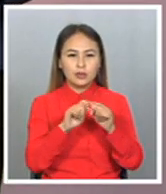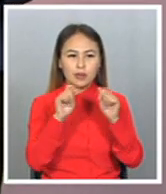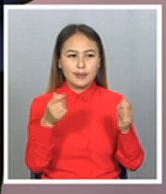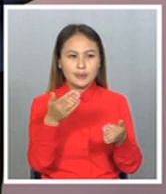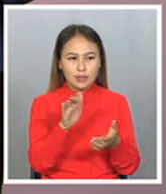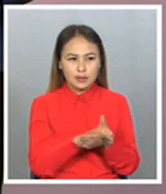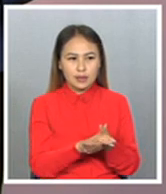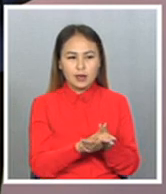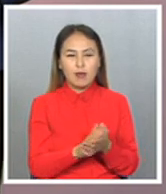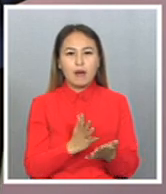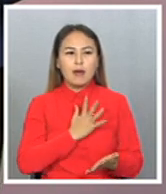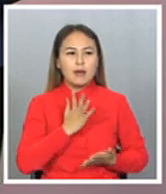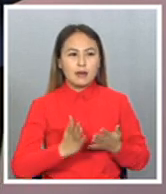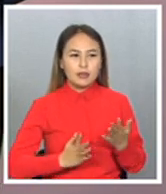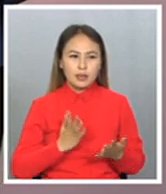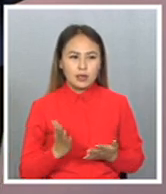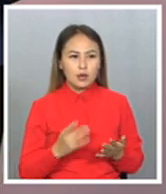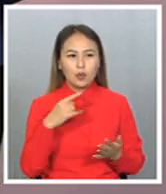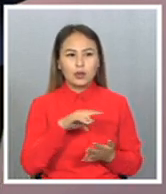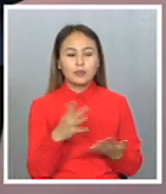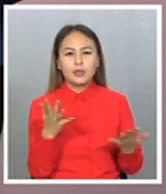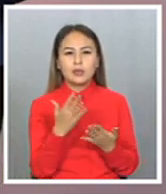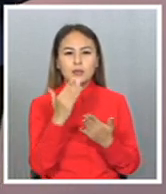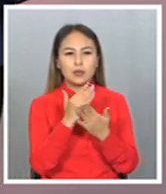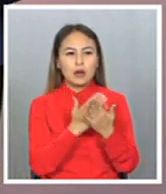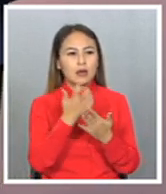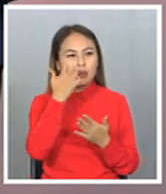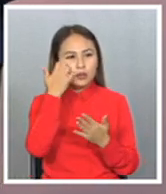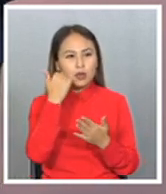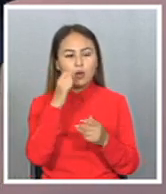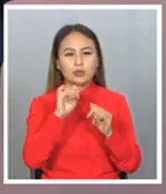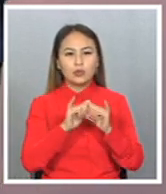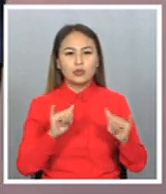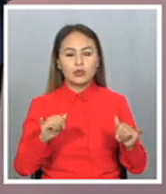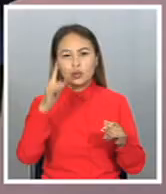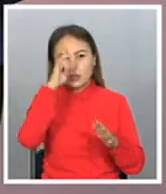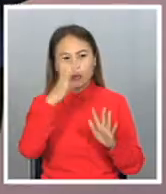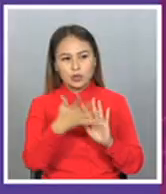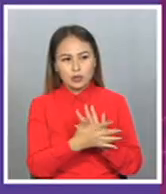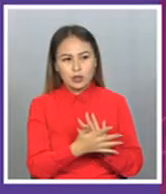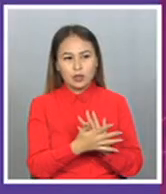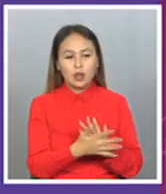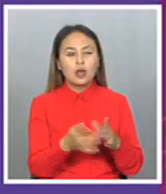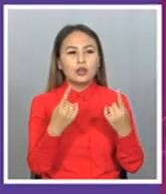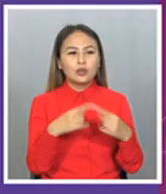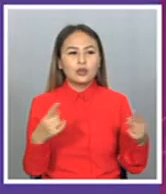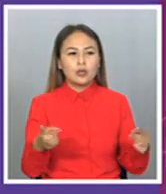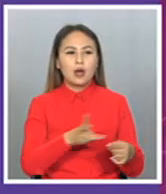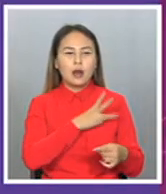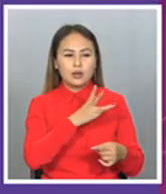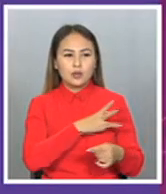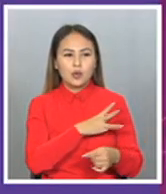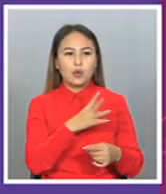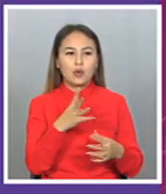құрылымымен танысасыңдар. Энергияның қоректік тізбек арқылы таралуын түсінесіңдер.